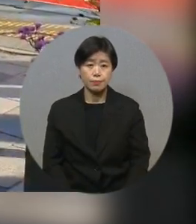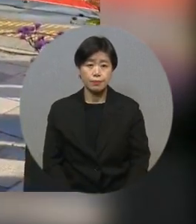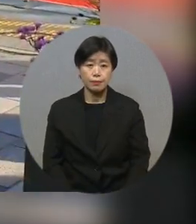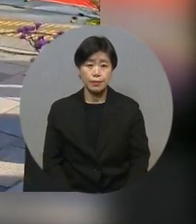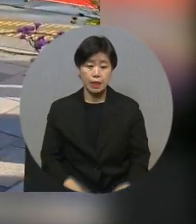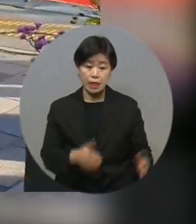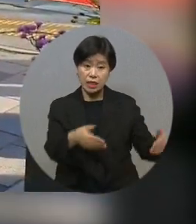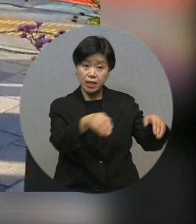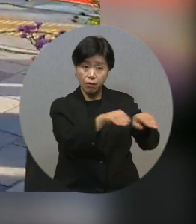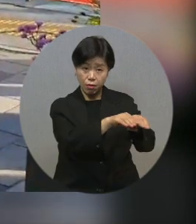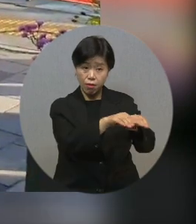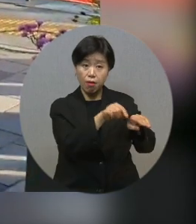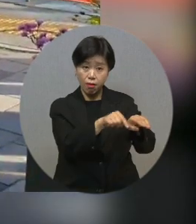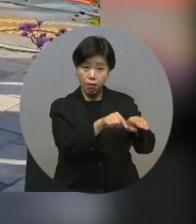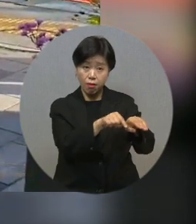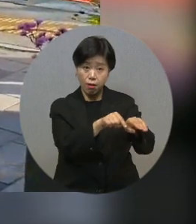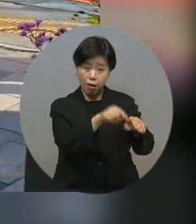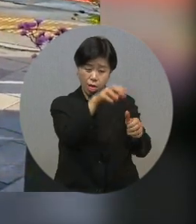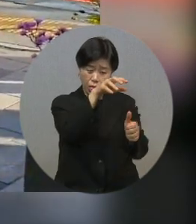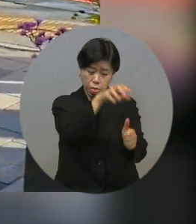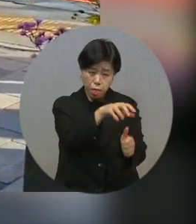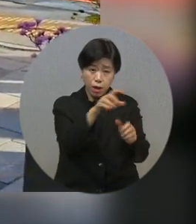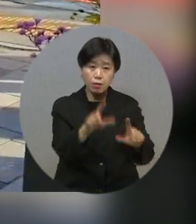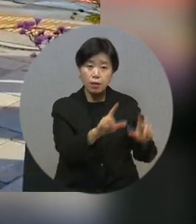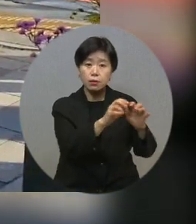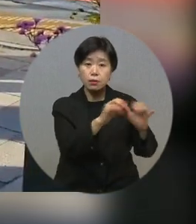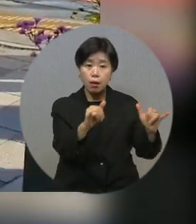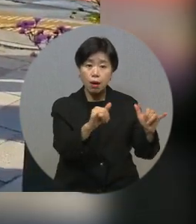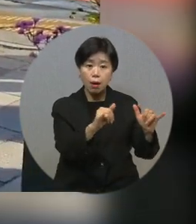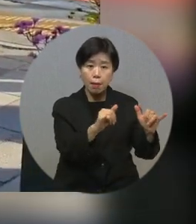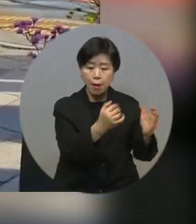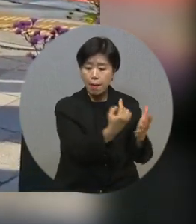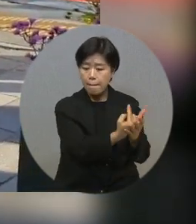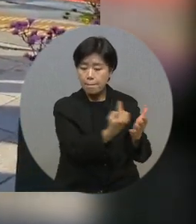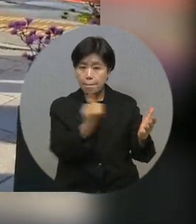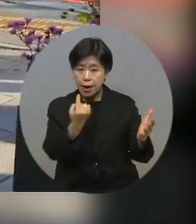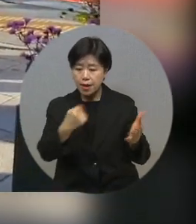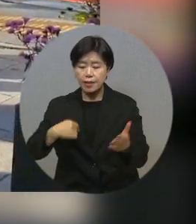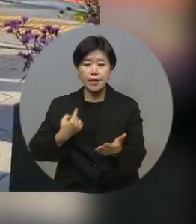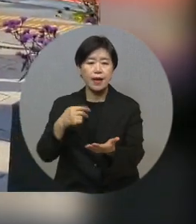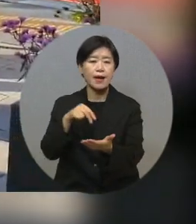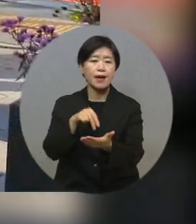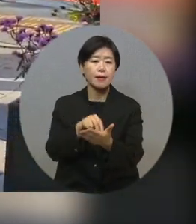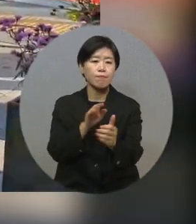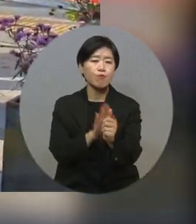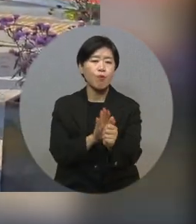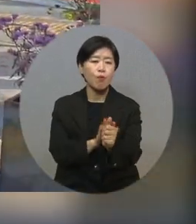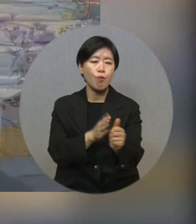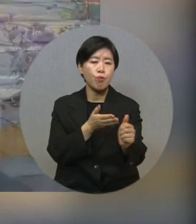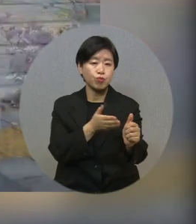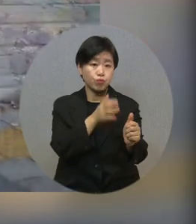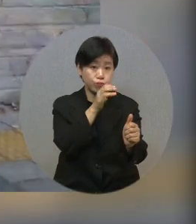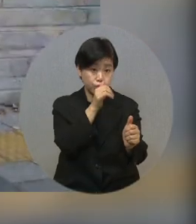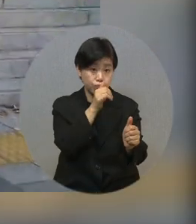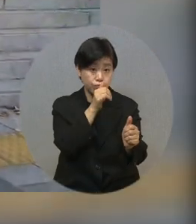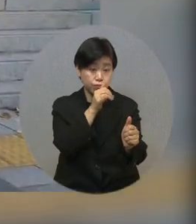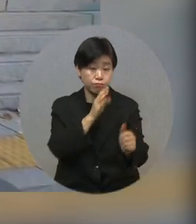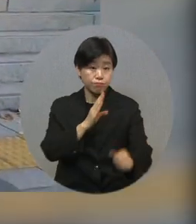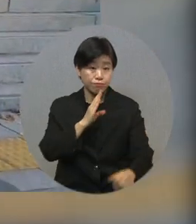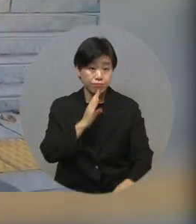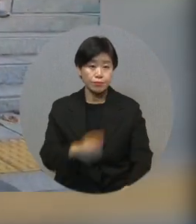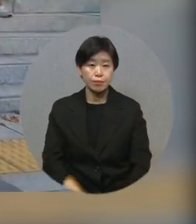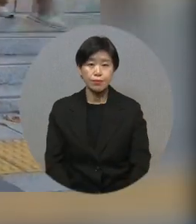많은 장애인들이 다시 자립을 할 수 있도록 연계하고 또 지원하고 열심히